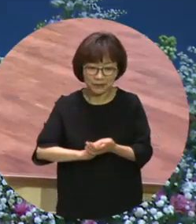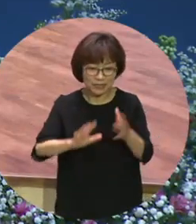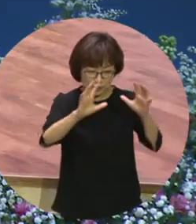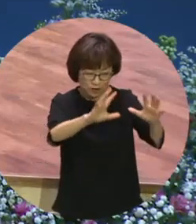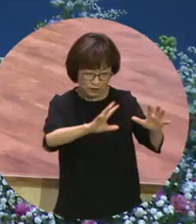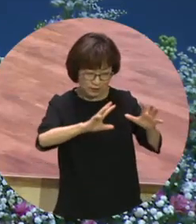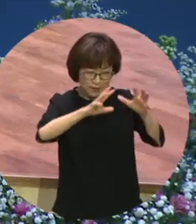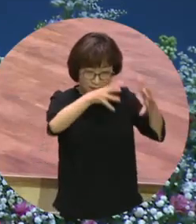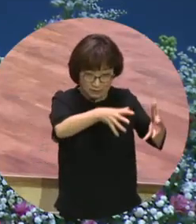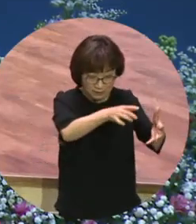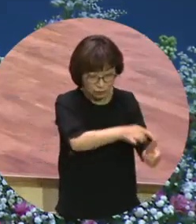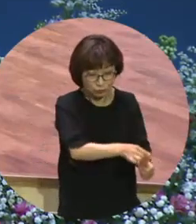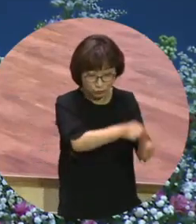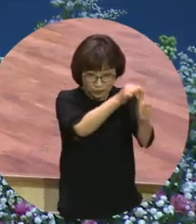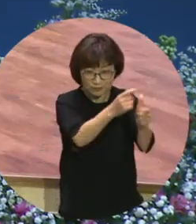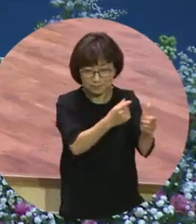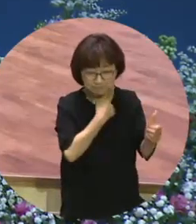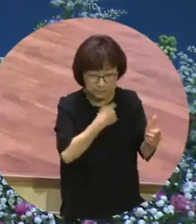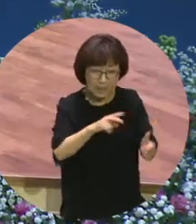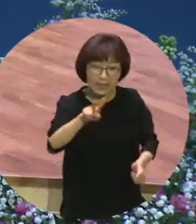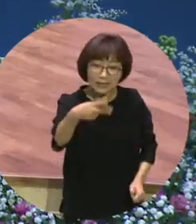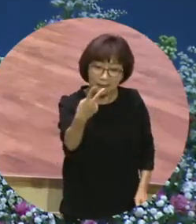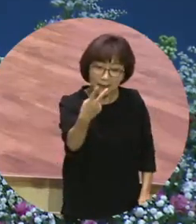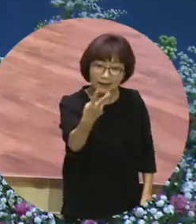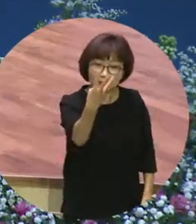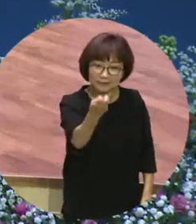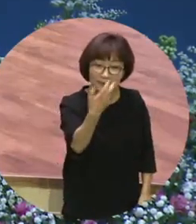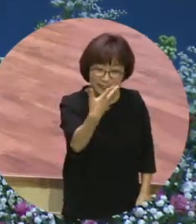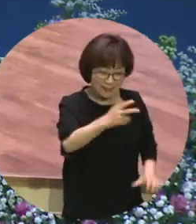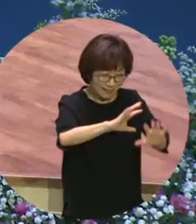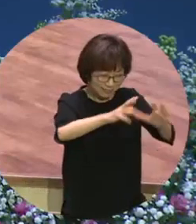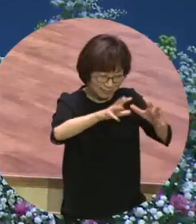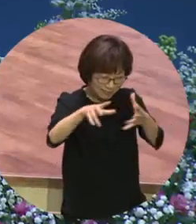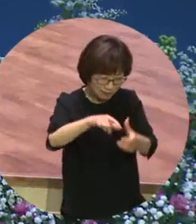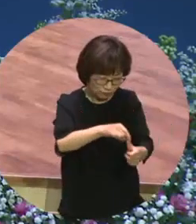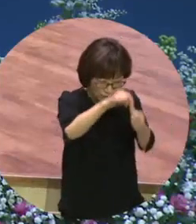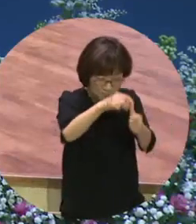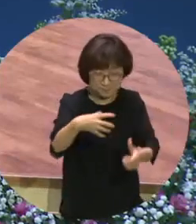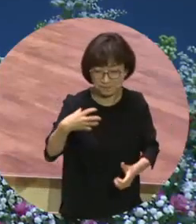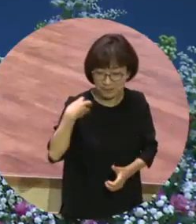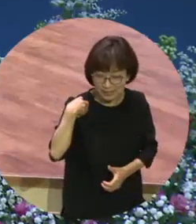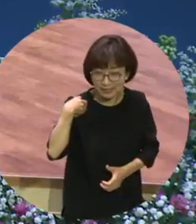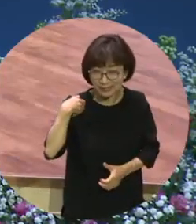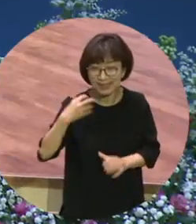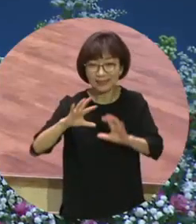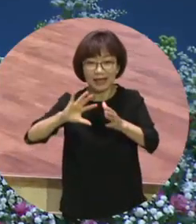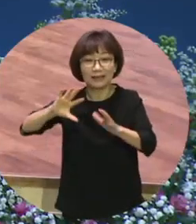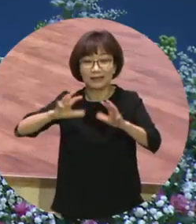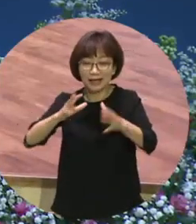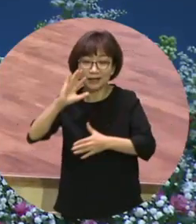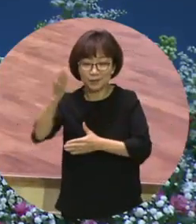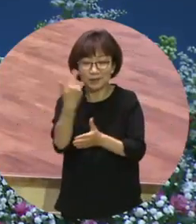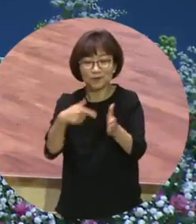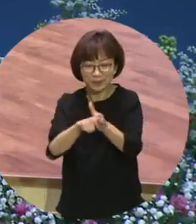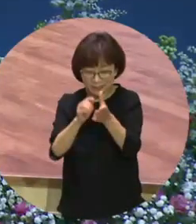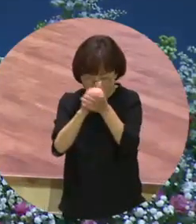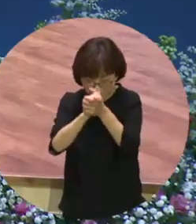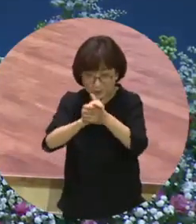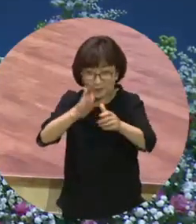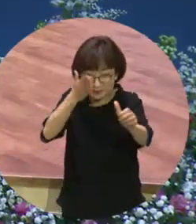수 있는 237개국을 살릴 수 있는 제사장 나라로 쓰임받을 수 있도록 여러분이 기도해 주시기를